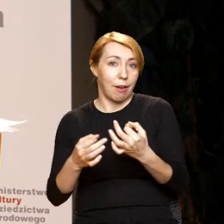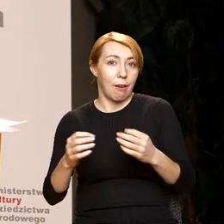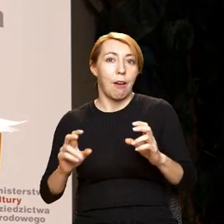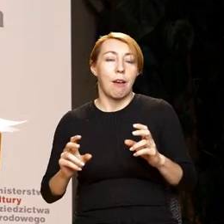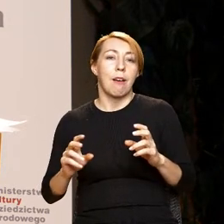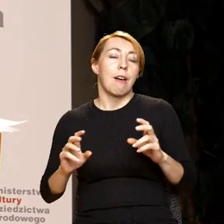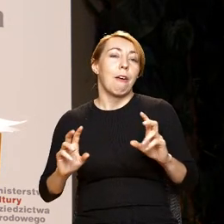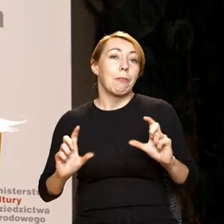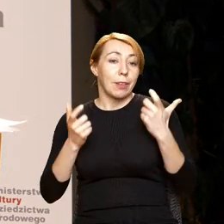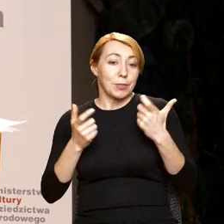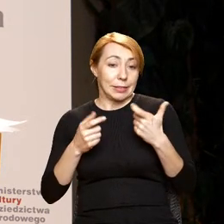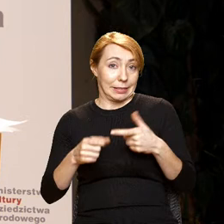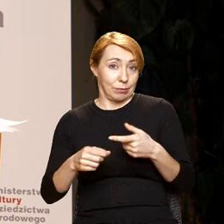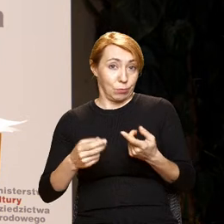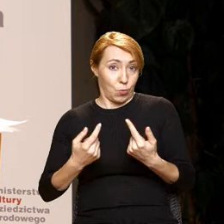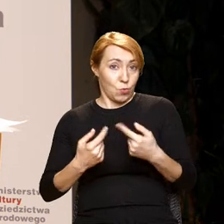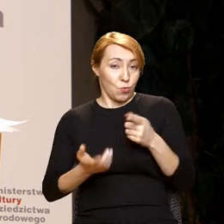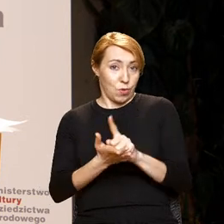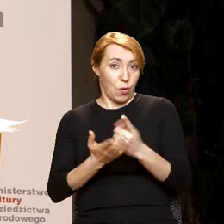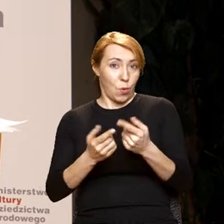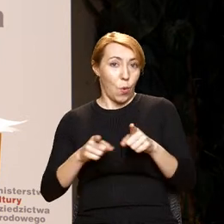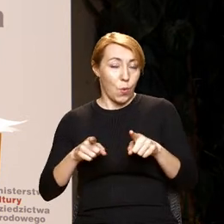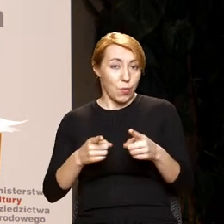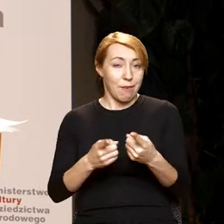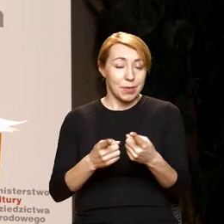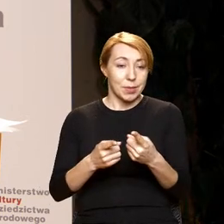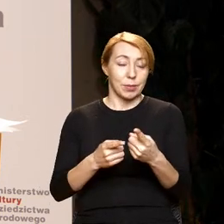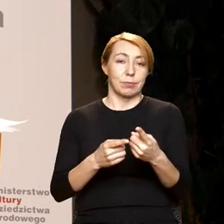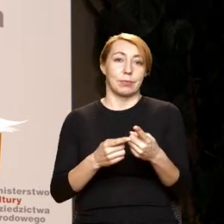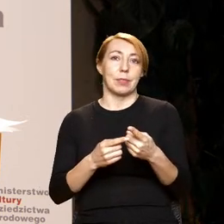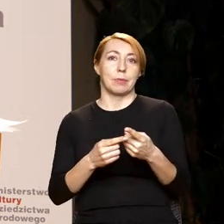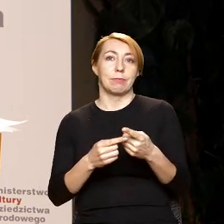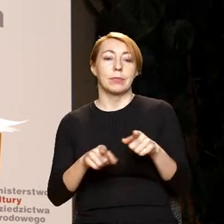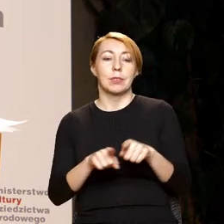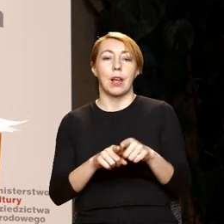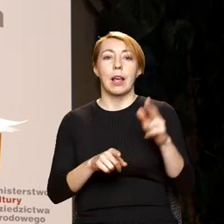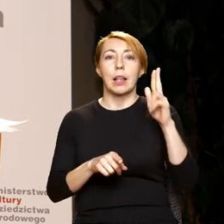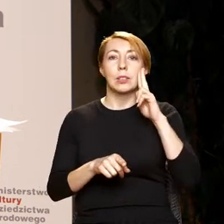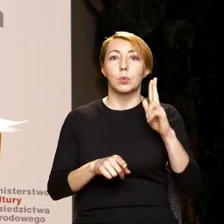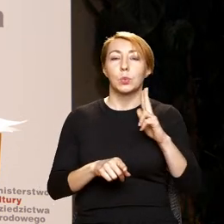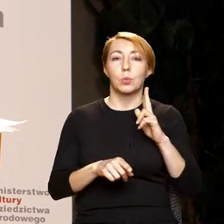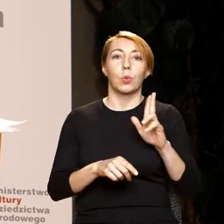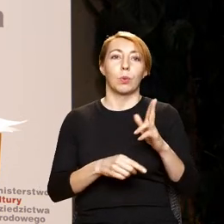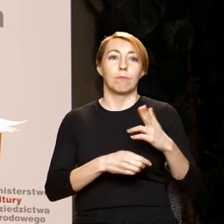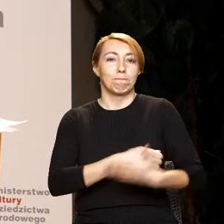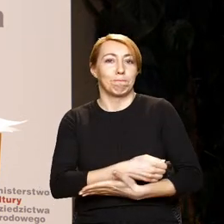miejsce. Przede wszystkim instytucjom, które wsparły